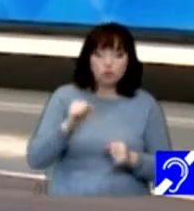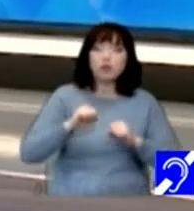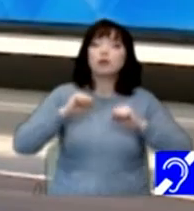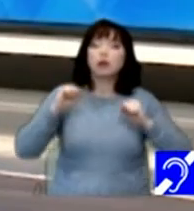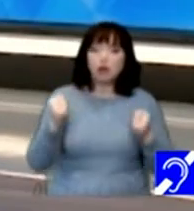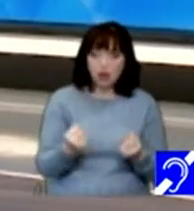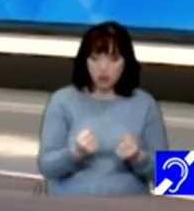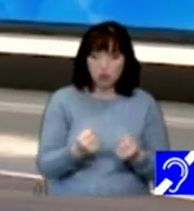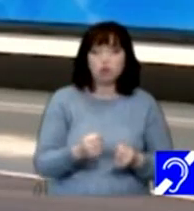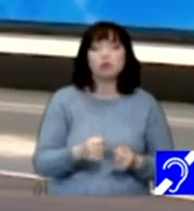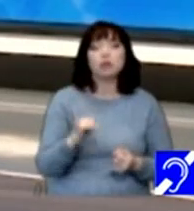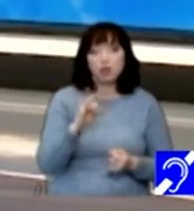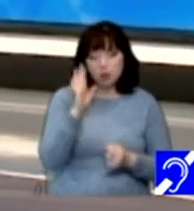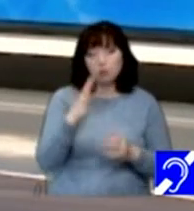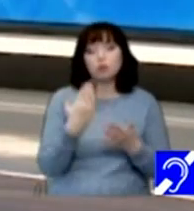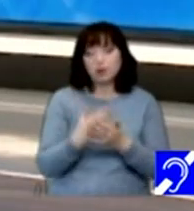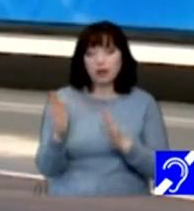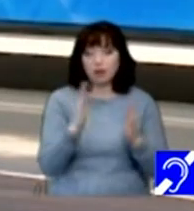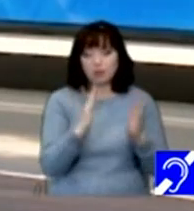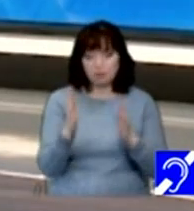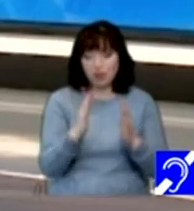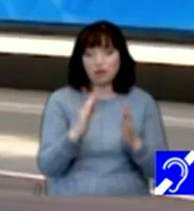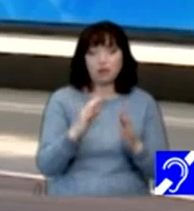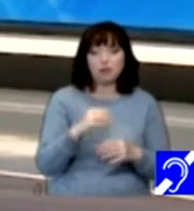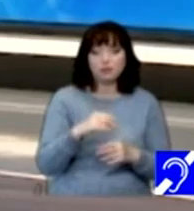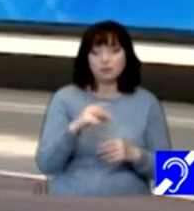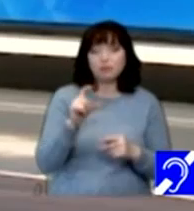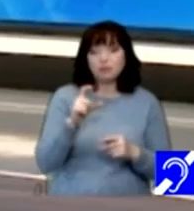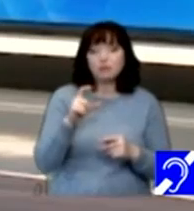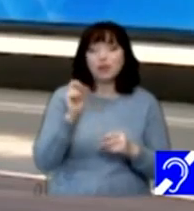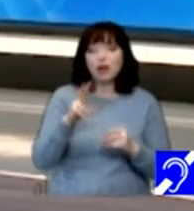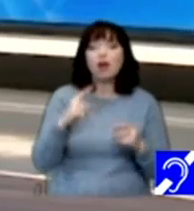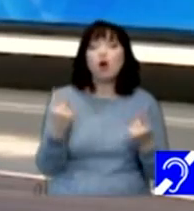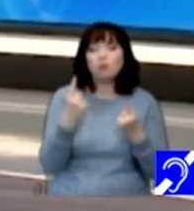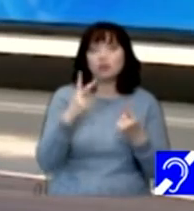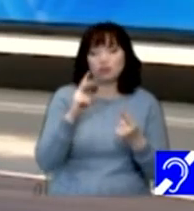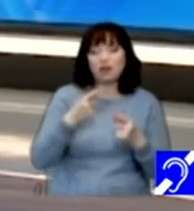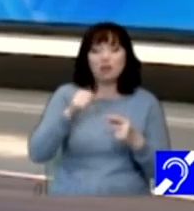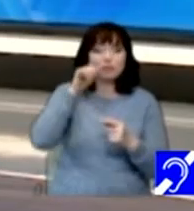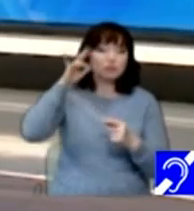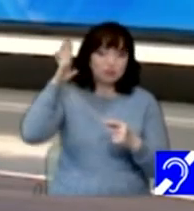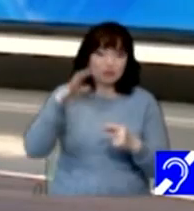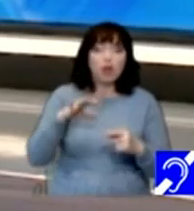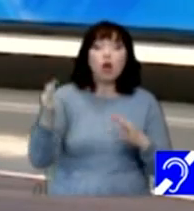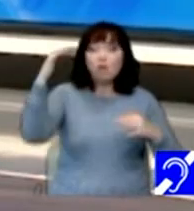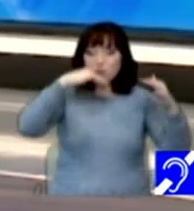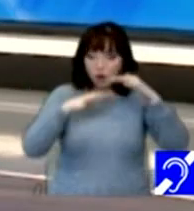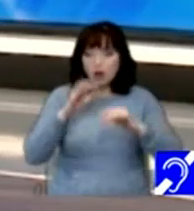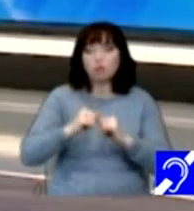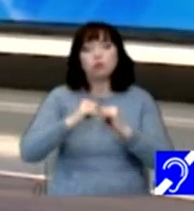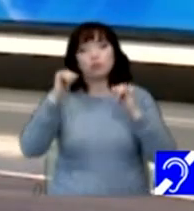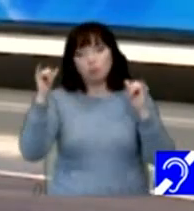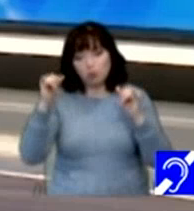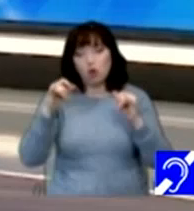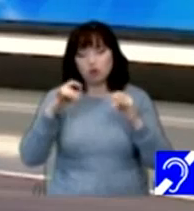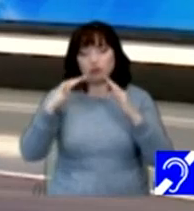și valorile termice se vor situa sub cele specifice datei în cea mai mare parte a țării. Local va ninge în zonele montane, precum și nordul și